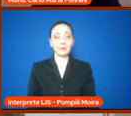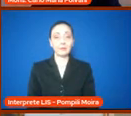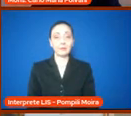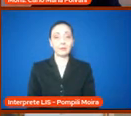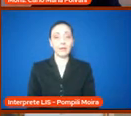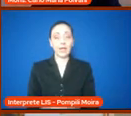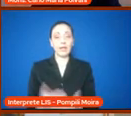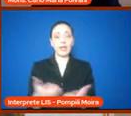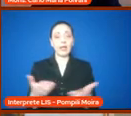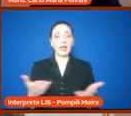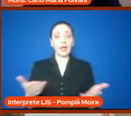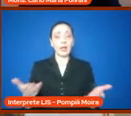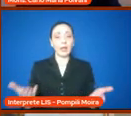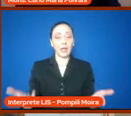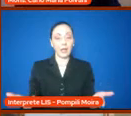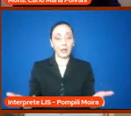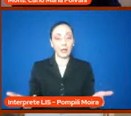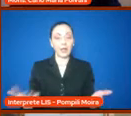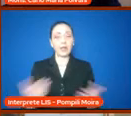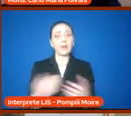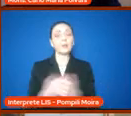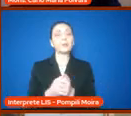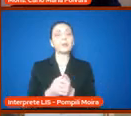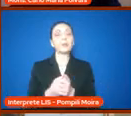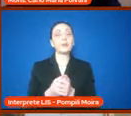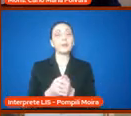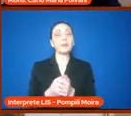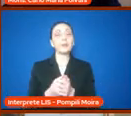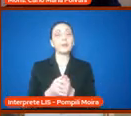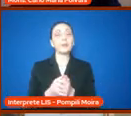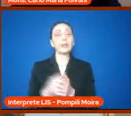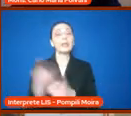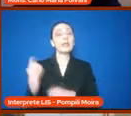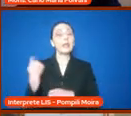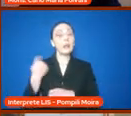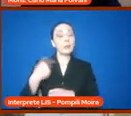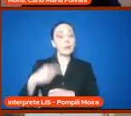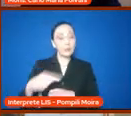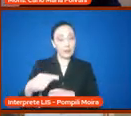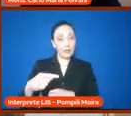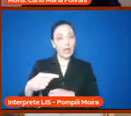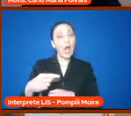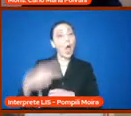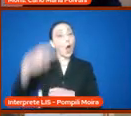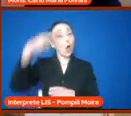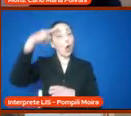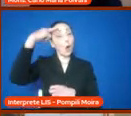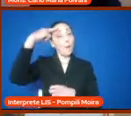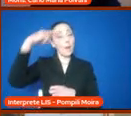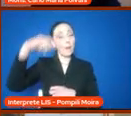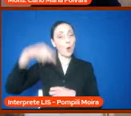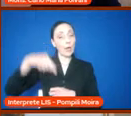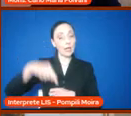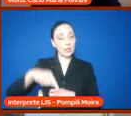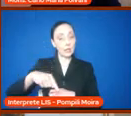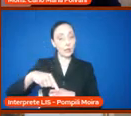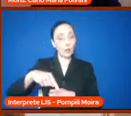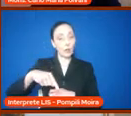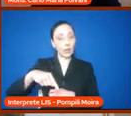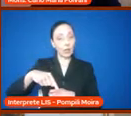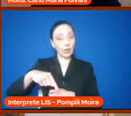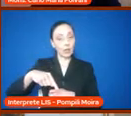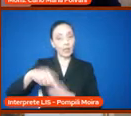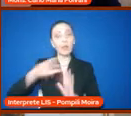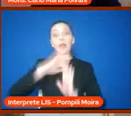En esta conmemoración del Día de la Tierra siempre es bueno